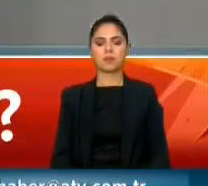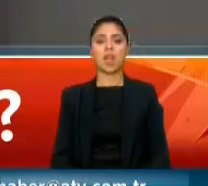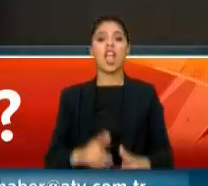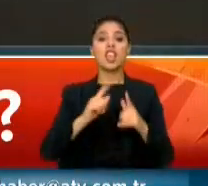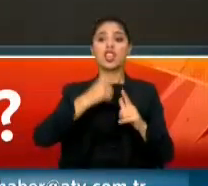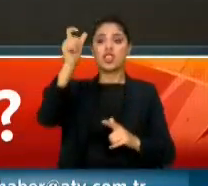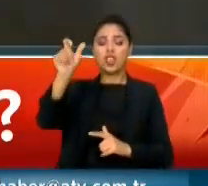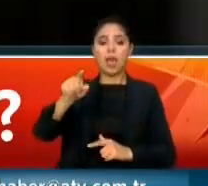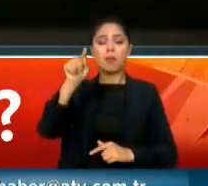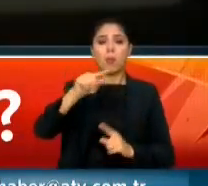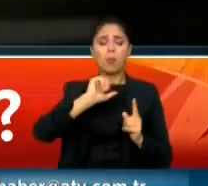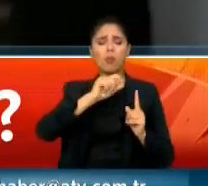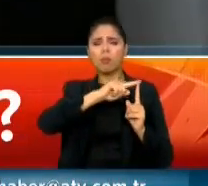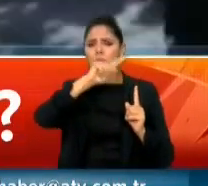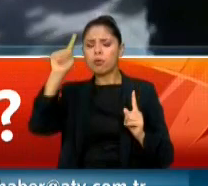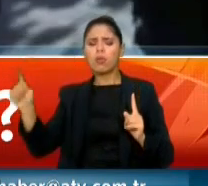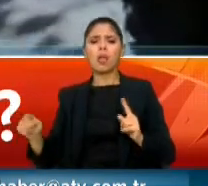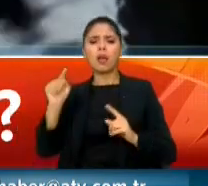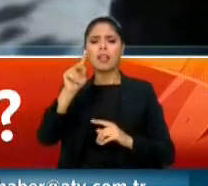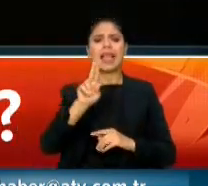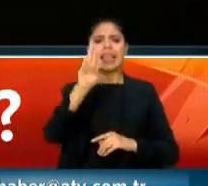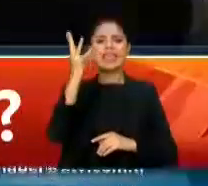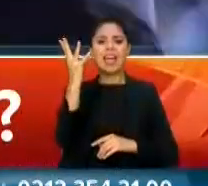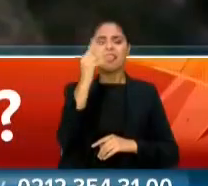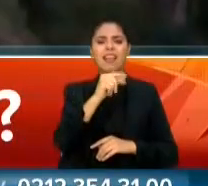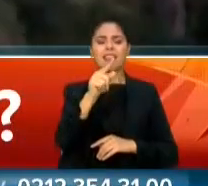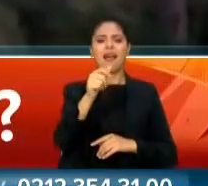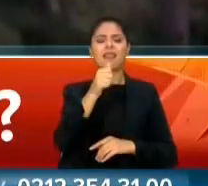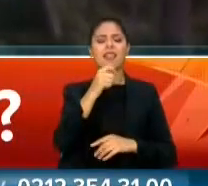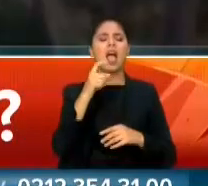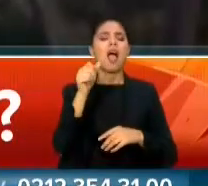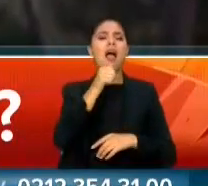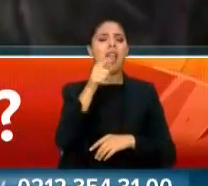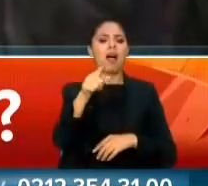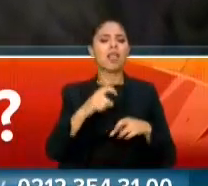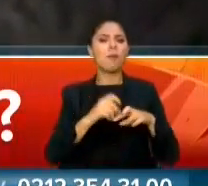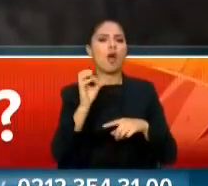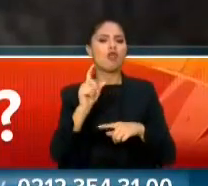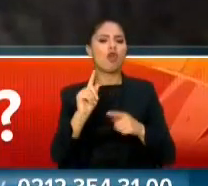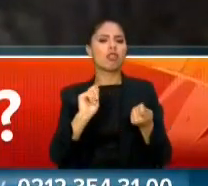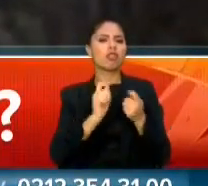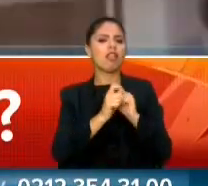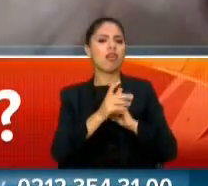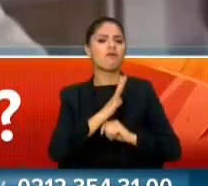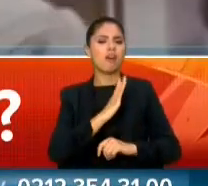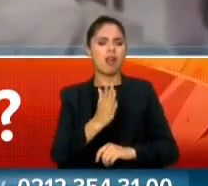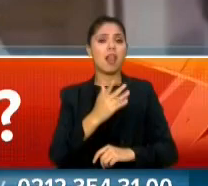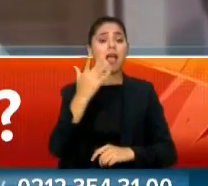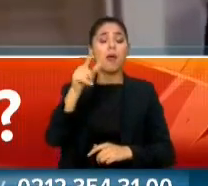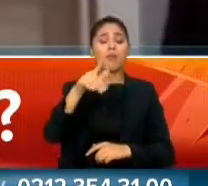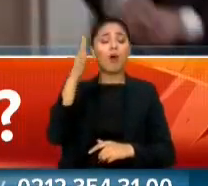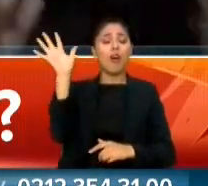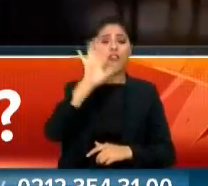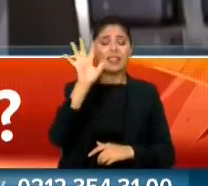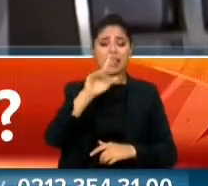James Bond karakteri bugüne kadar 7 aktör tarafından canlandırıldı. My name is Bond. James Bond. Beyaz